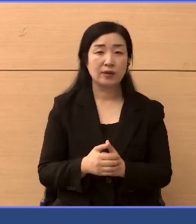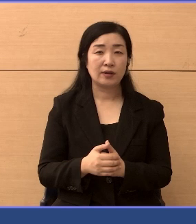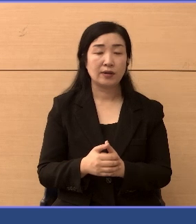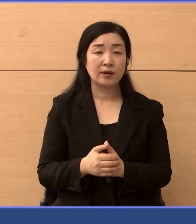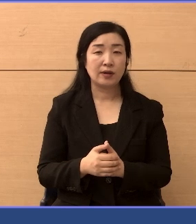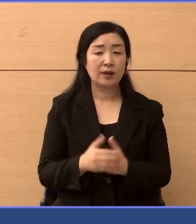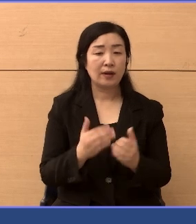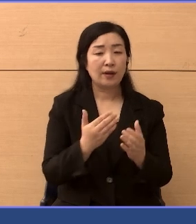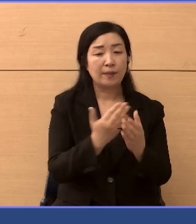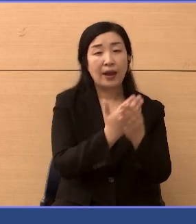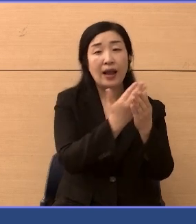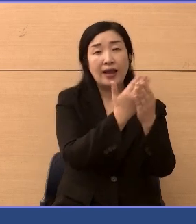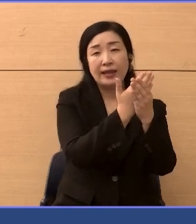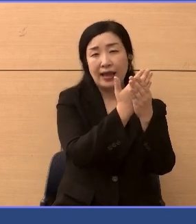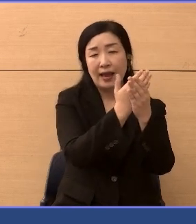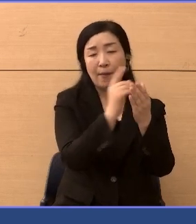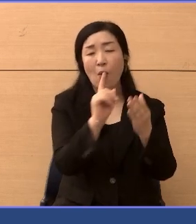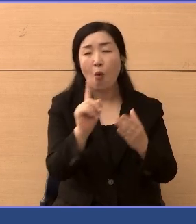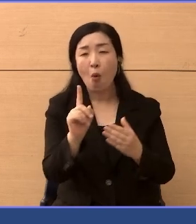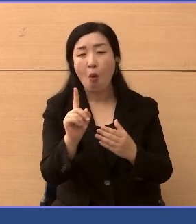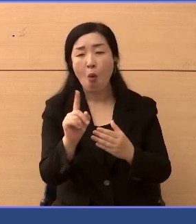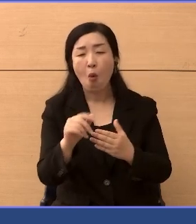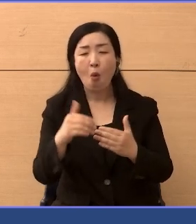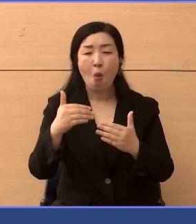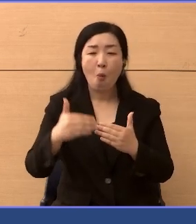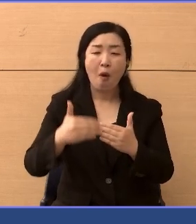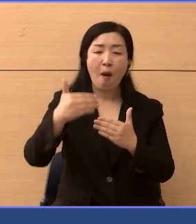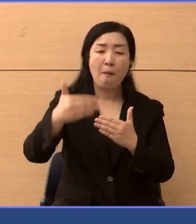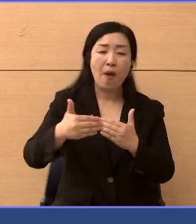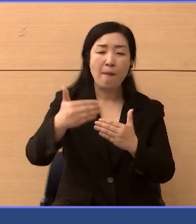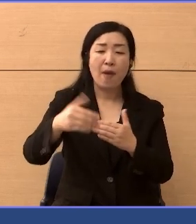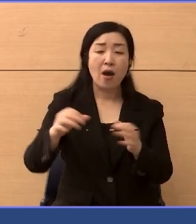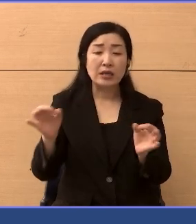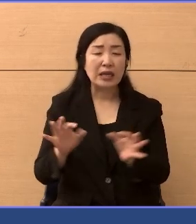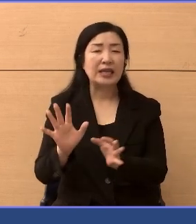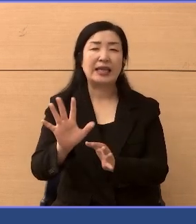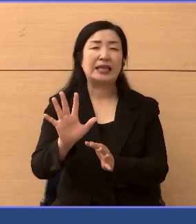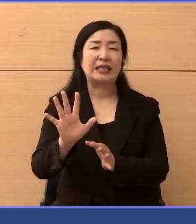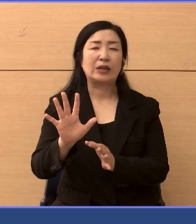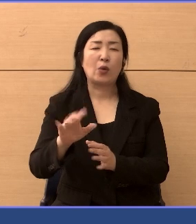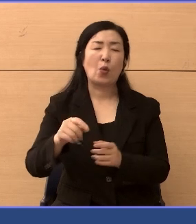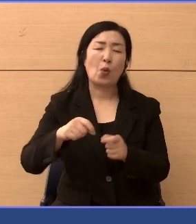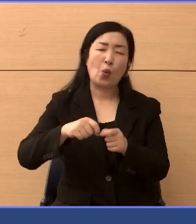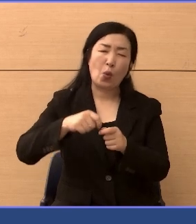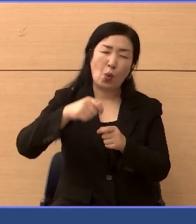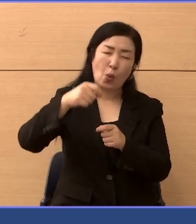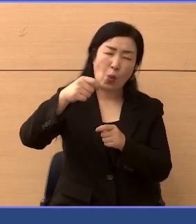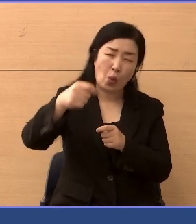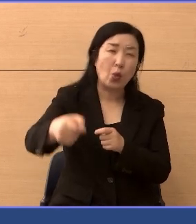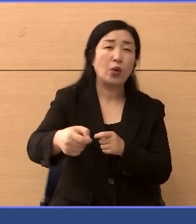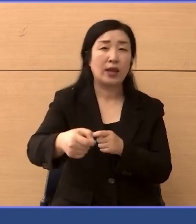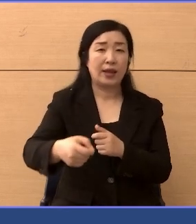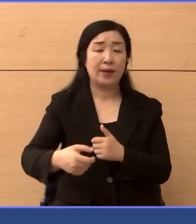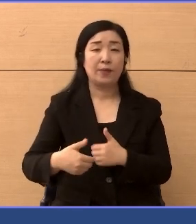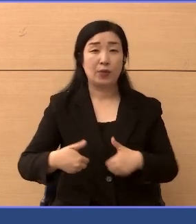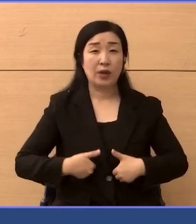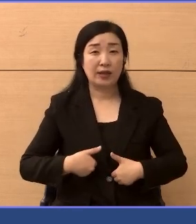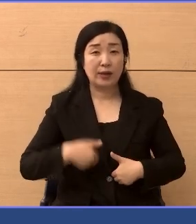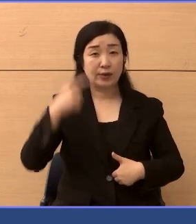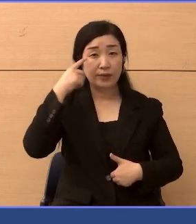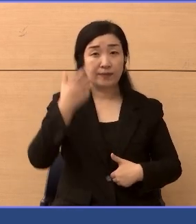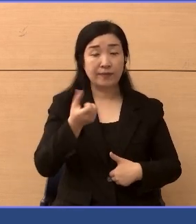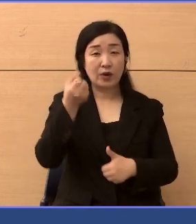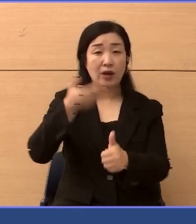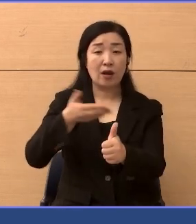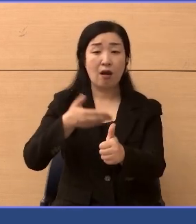than in typical 정말 장기간에 development than 걸쳐 one 일어나는 should 것이다라는 expect to 것을 see 인지하셨으면 the 좋겠습니다. acquisition of useful skills 뭐